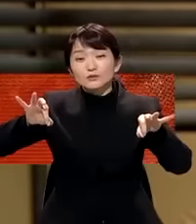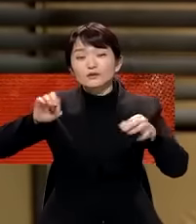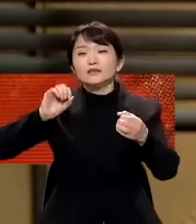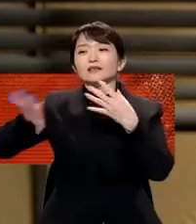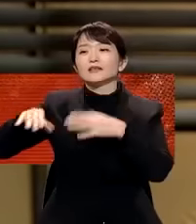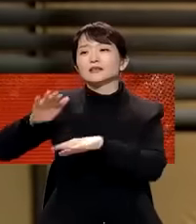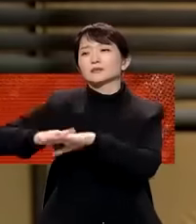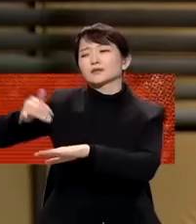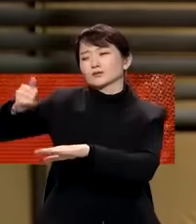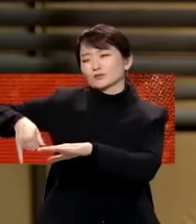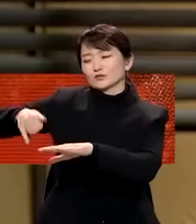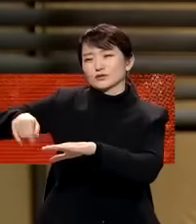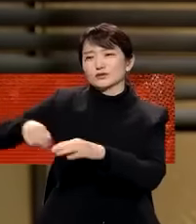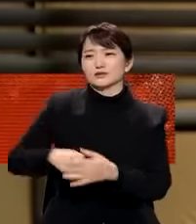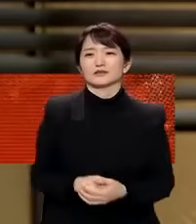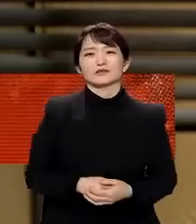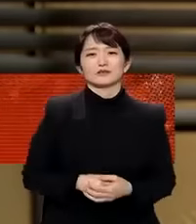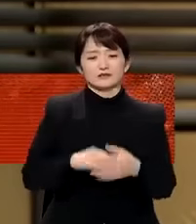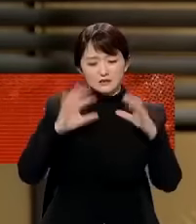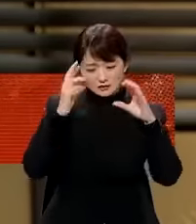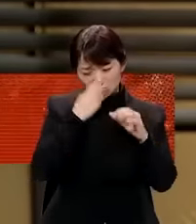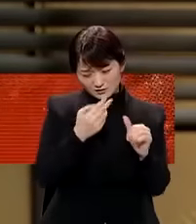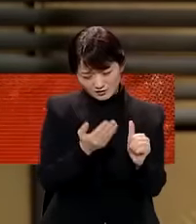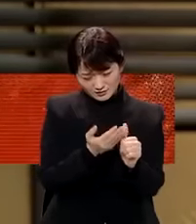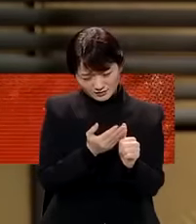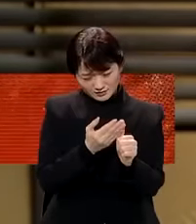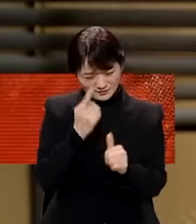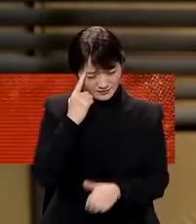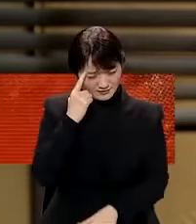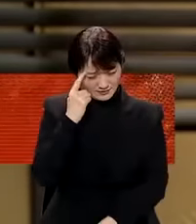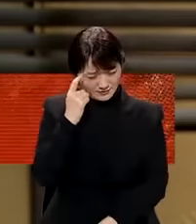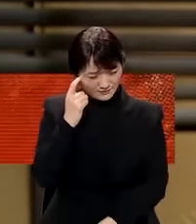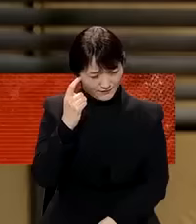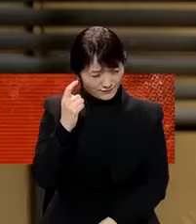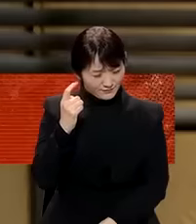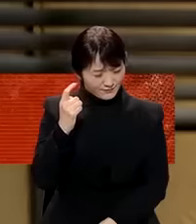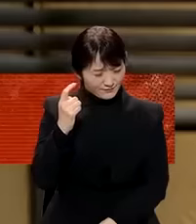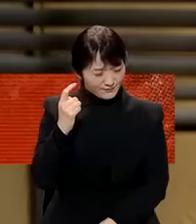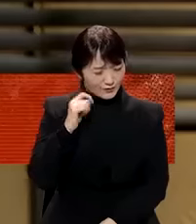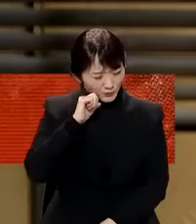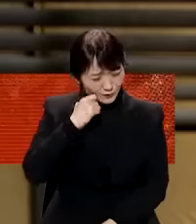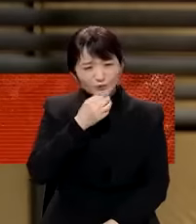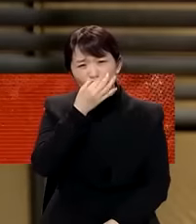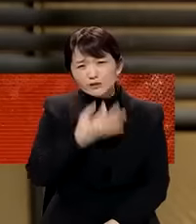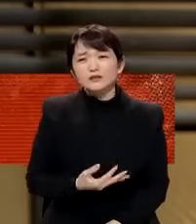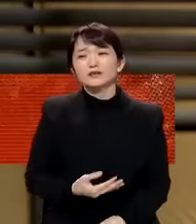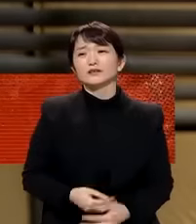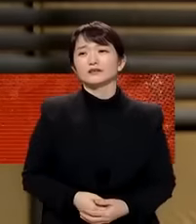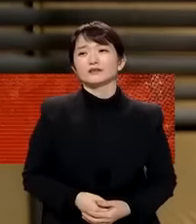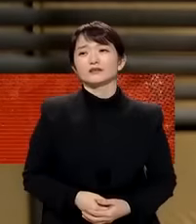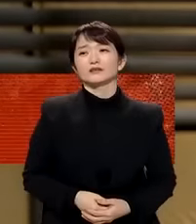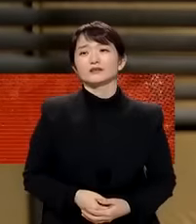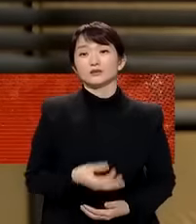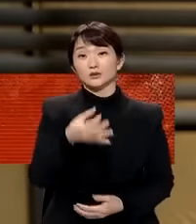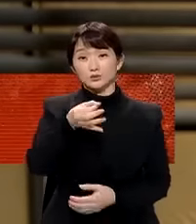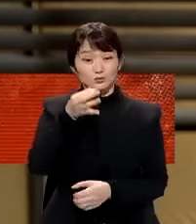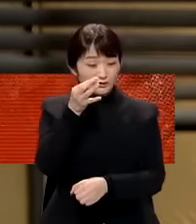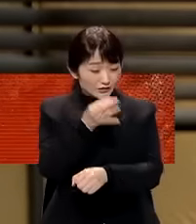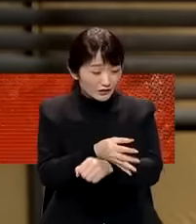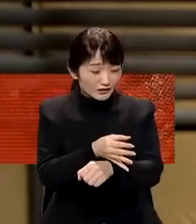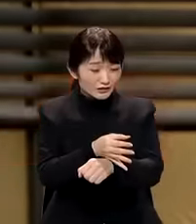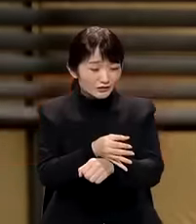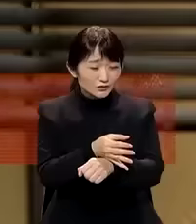합니다 아이 보는게 상상을 초월할 정도로 어려운 일이라는 거기도 하고요 그리고 사실 돈으로 살 수 없는